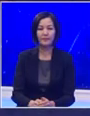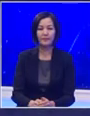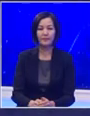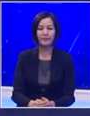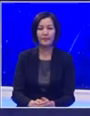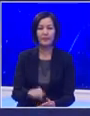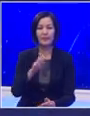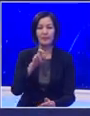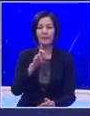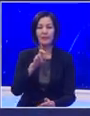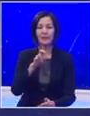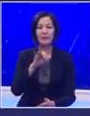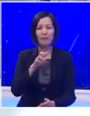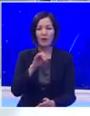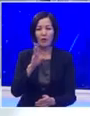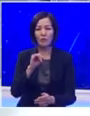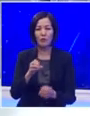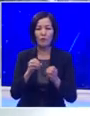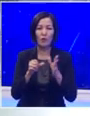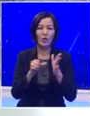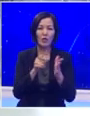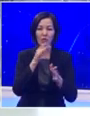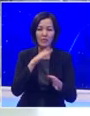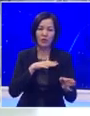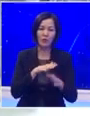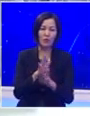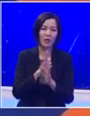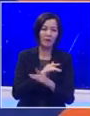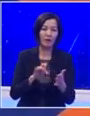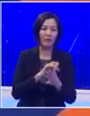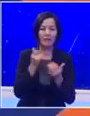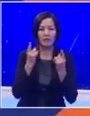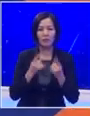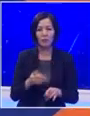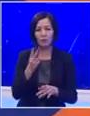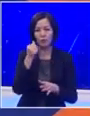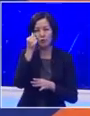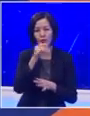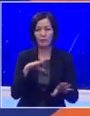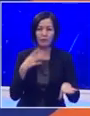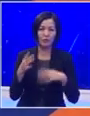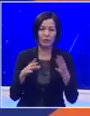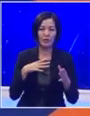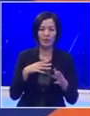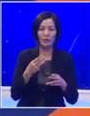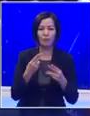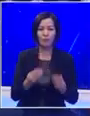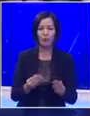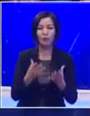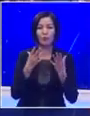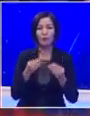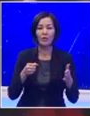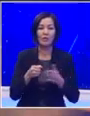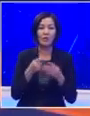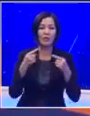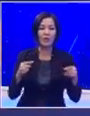Мухаммед Багир Махмудов биыл 16 жаста, Қапшағай қаласының тумасы. 3 жылдан бері панкратионмен айналысады. Осы уақытқа дейін түрлі деңгейде